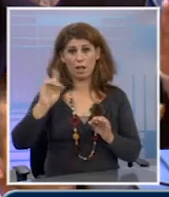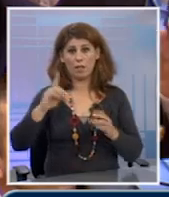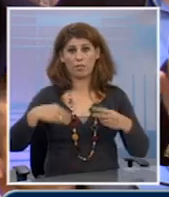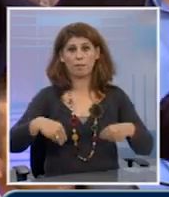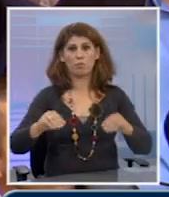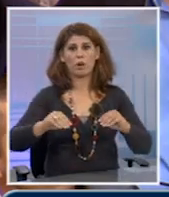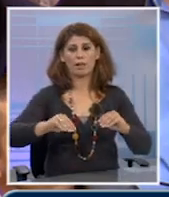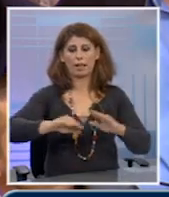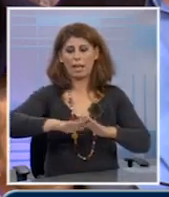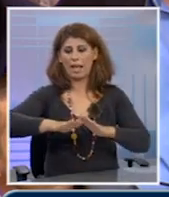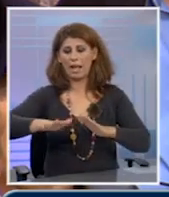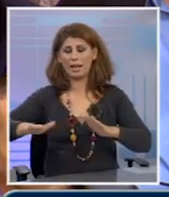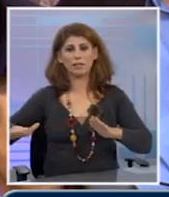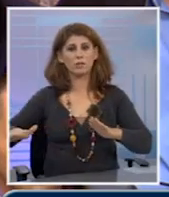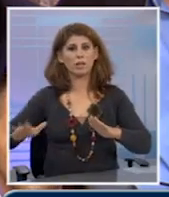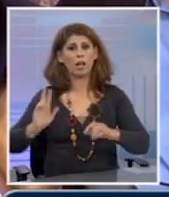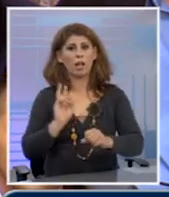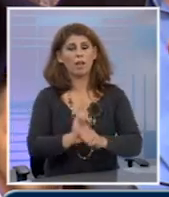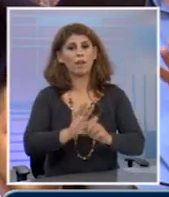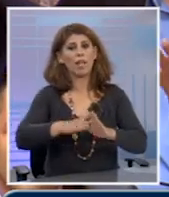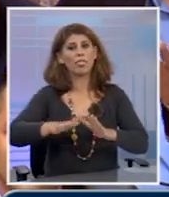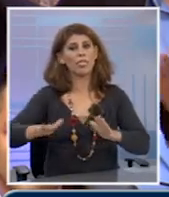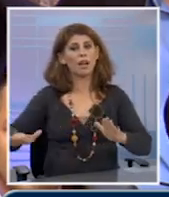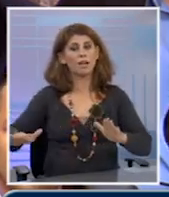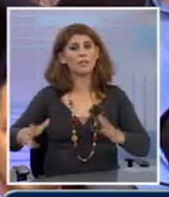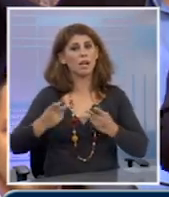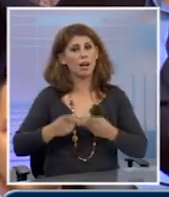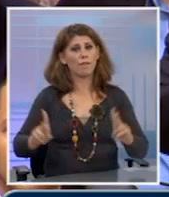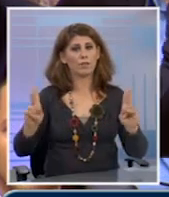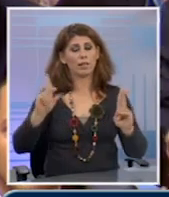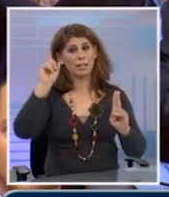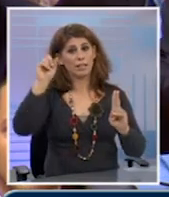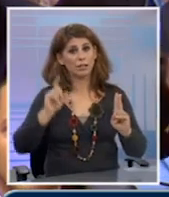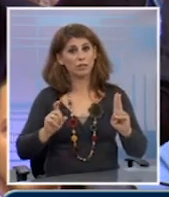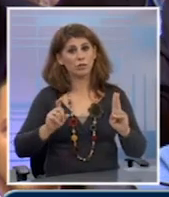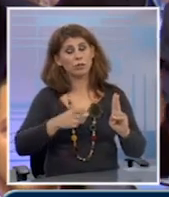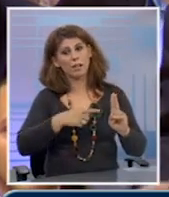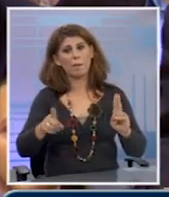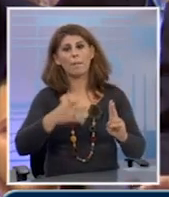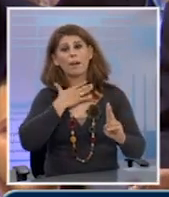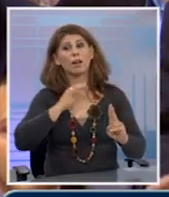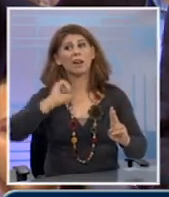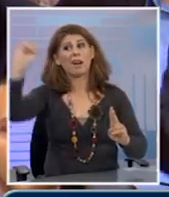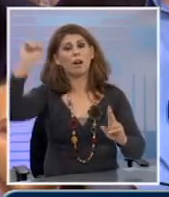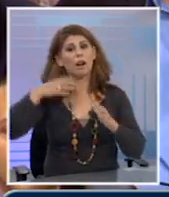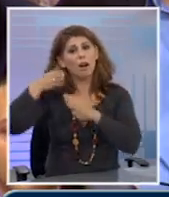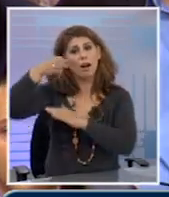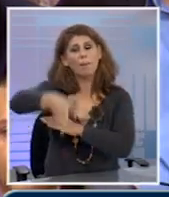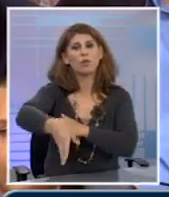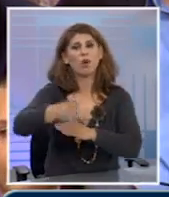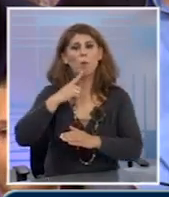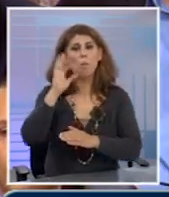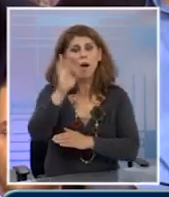τον γιαλό αφήνετε τις θάλασσες ελεύθερες ίσως για να πάνε να πνιγούνε οι έλληνες έτσι όπως